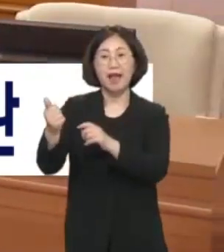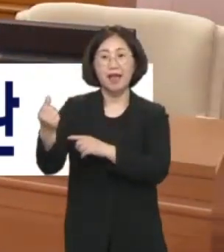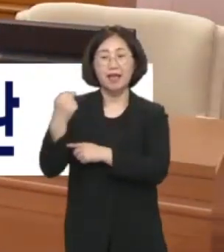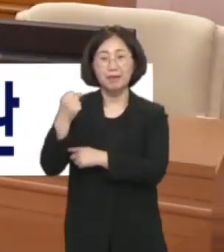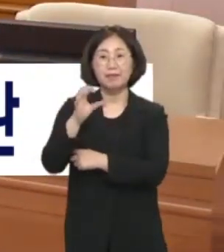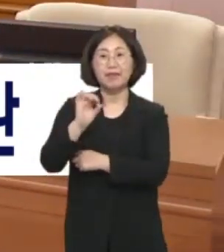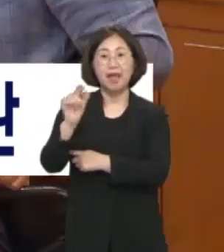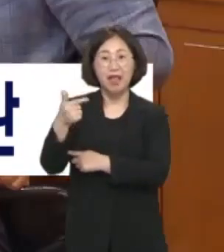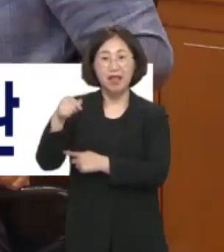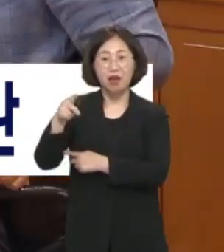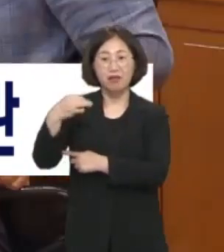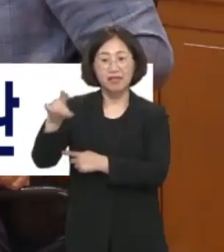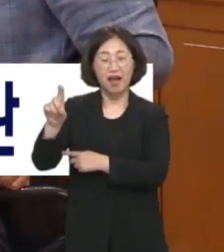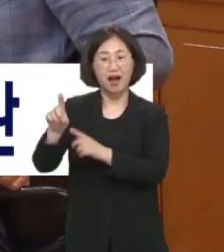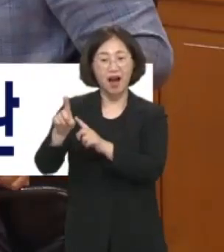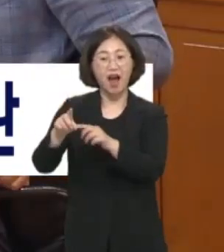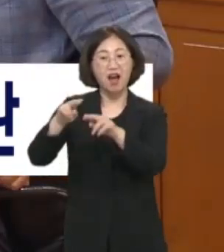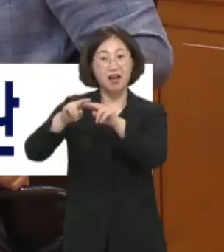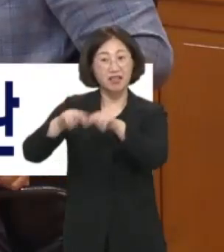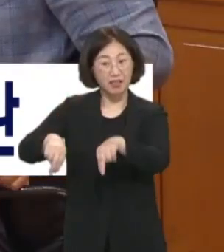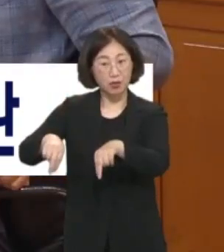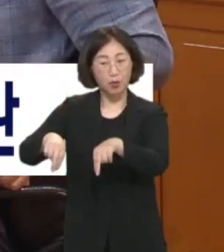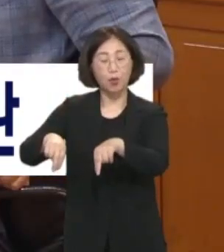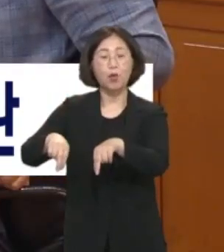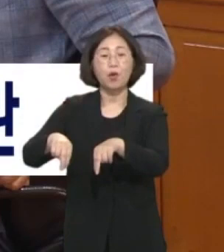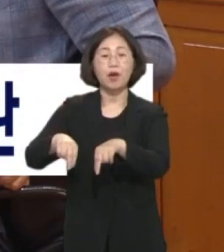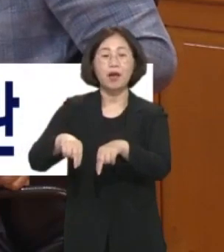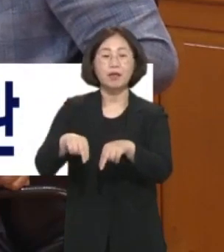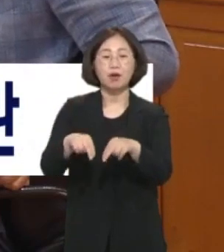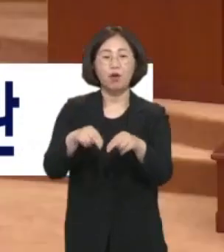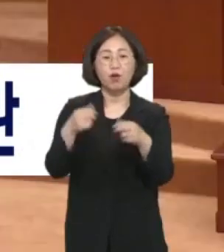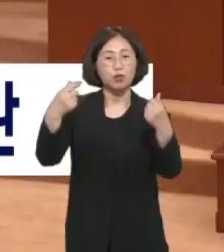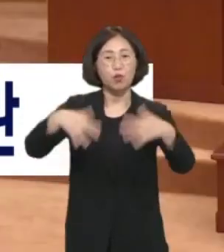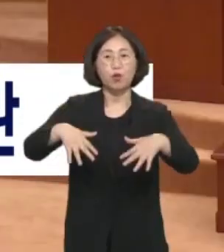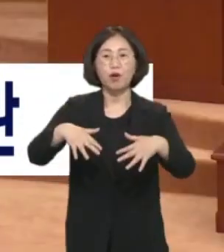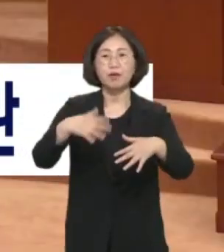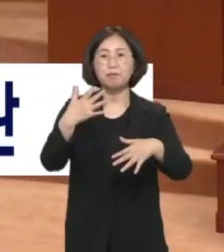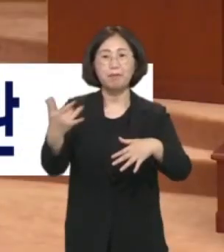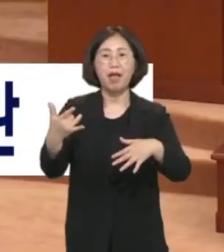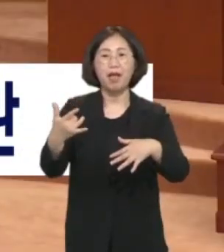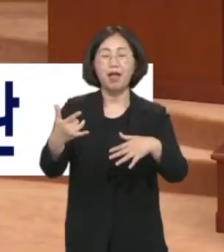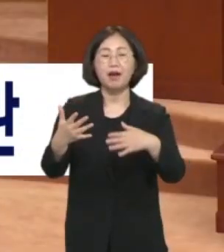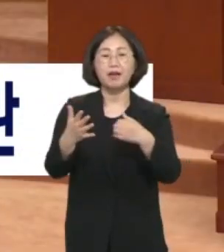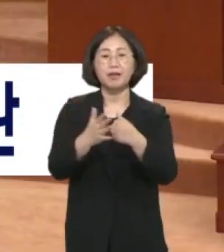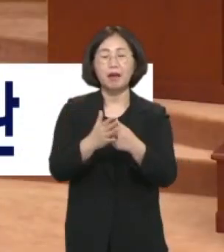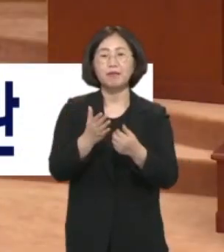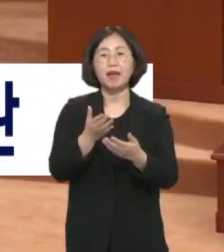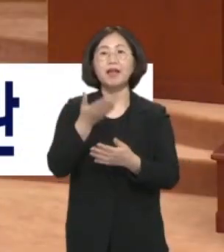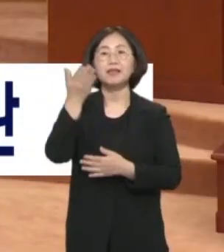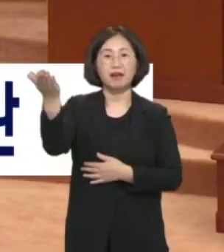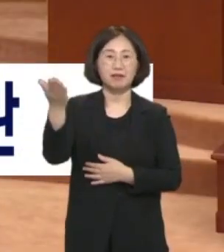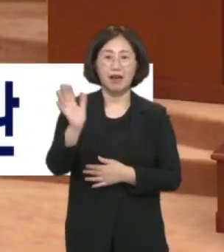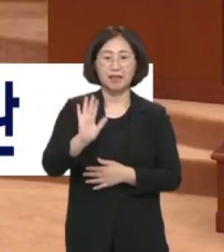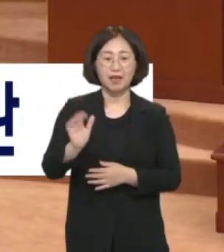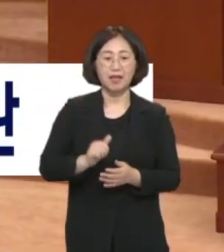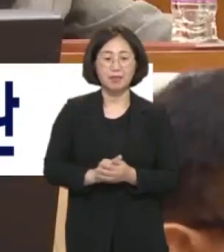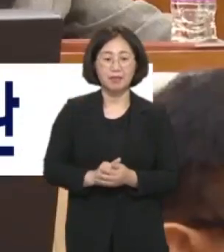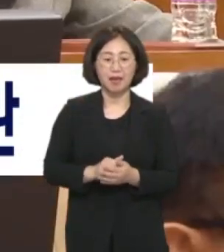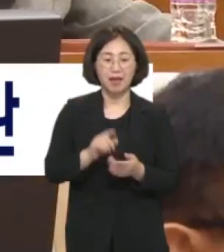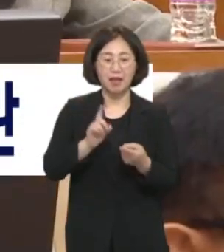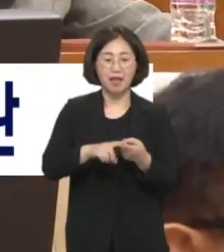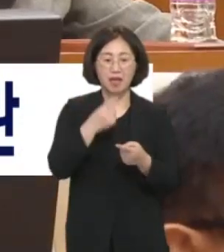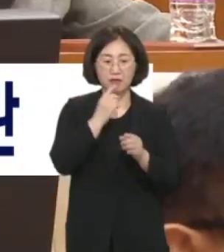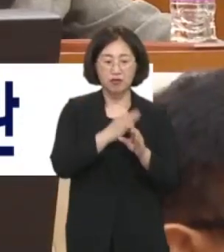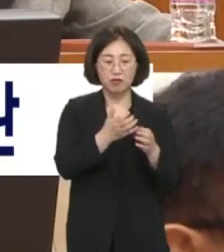안경자 의원이 뒤늦게 서명을 철회하면서 심의 요건을 갖추지 못했다며 조례안을 상정하지 않았습니다 이와